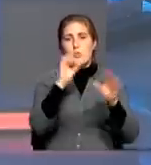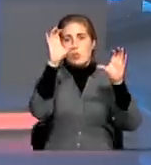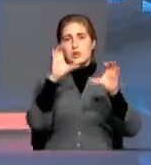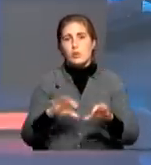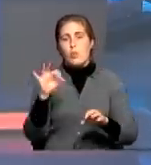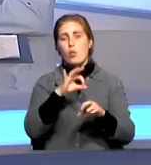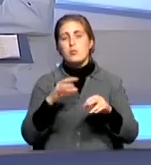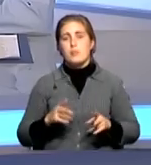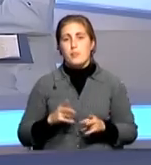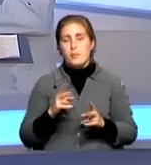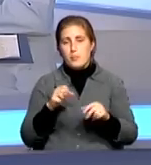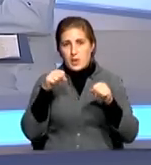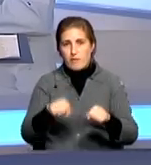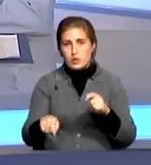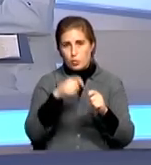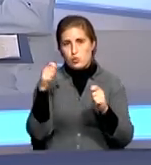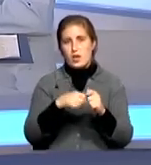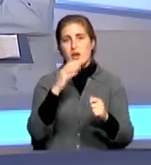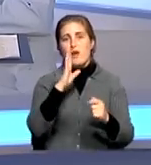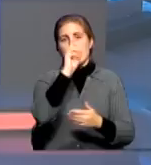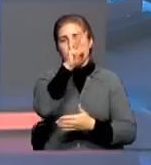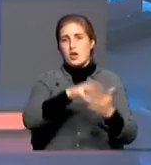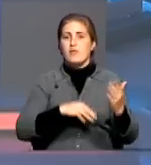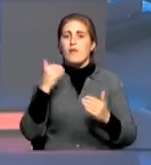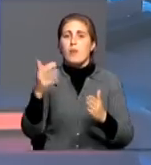административных правонарушениях ответственность в виде штрафа. Максим Анатольевич,